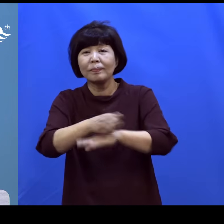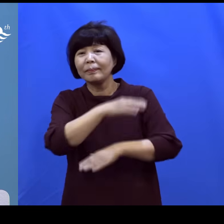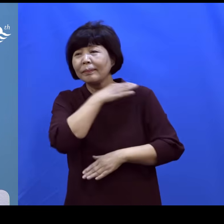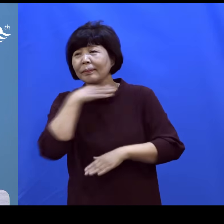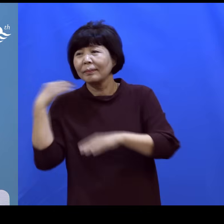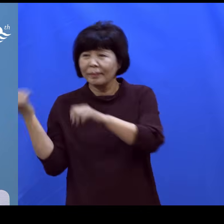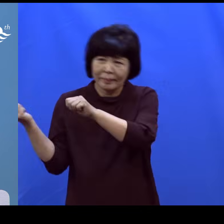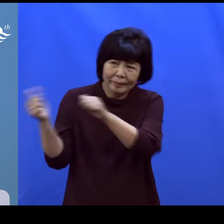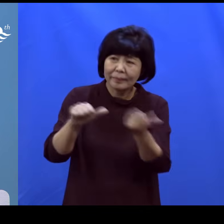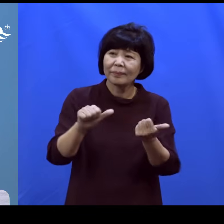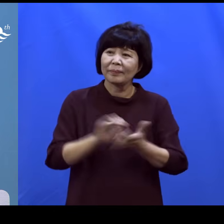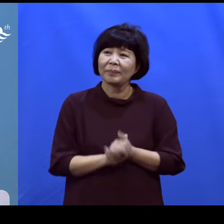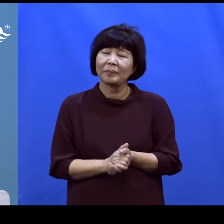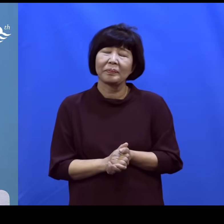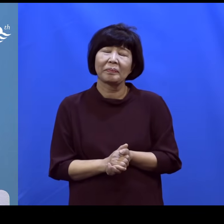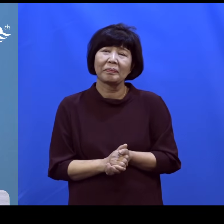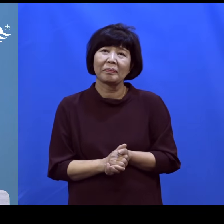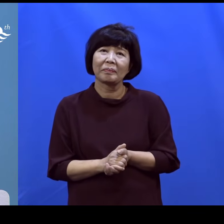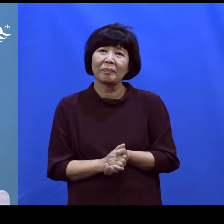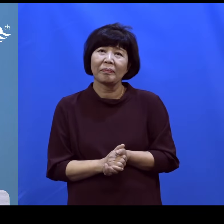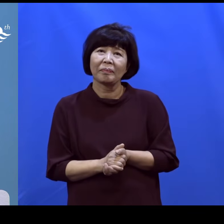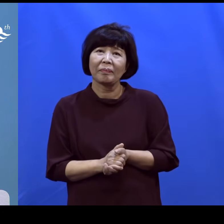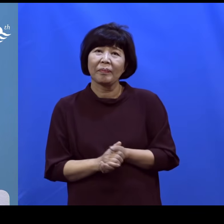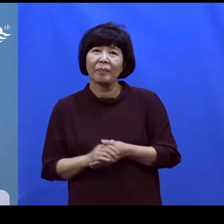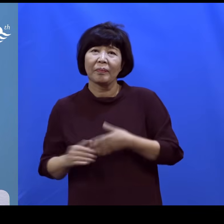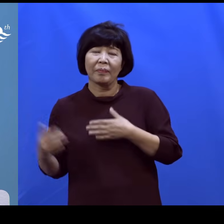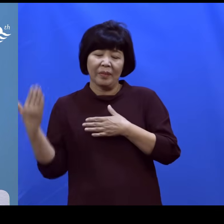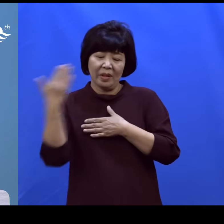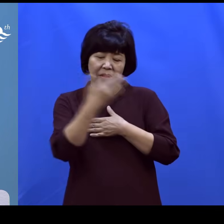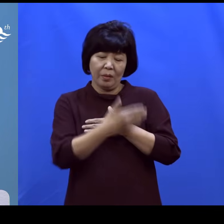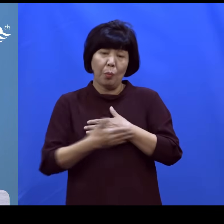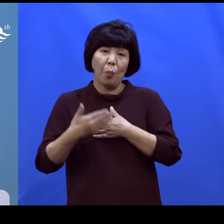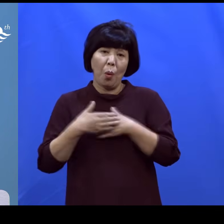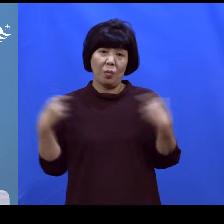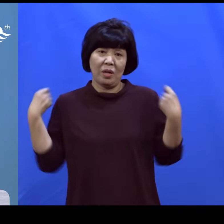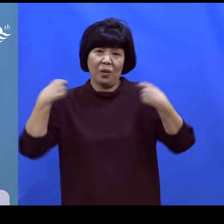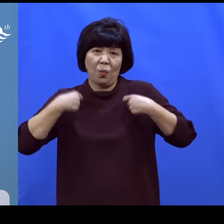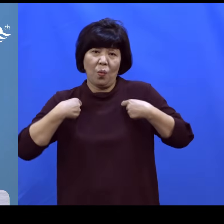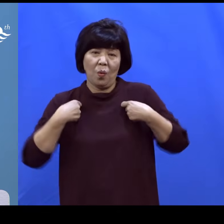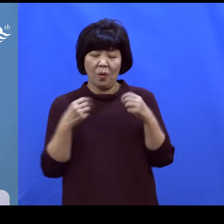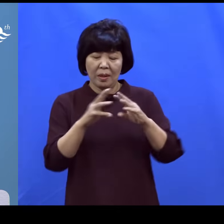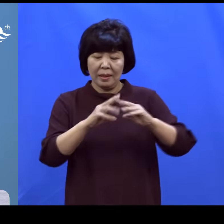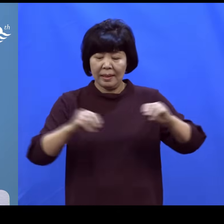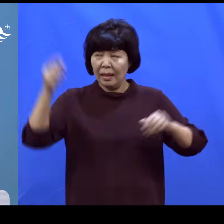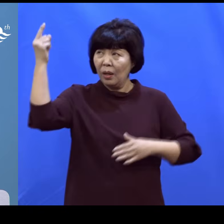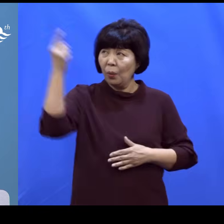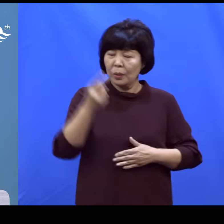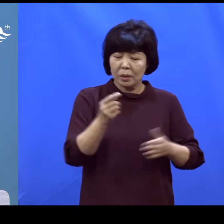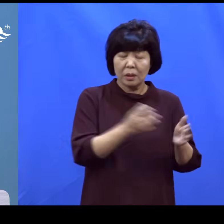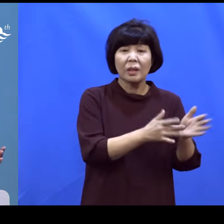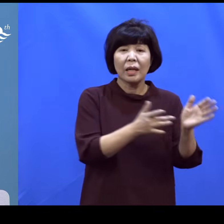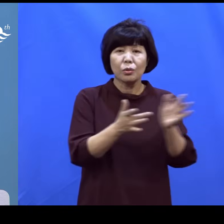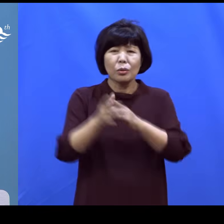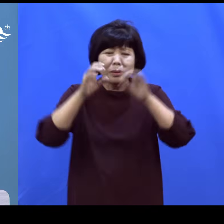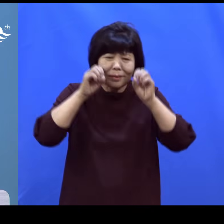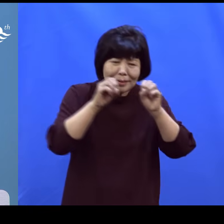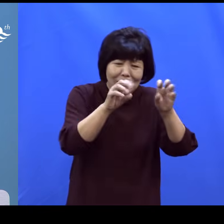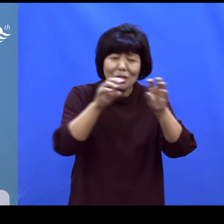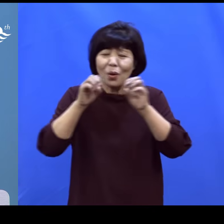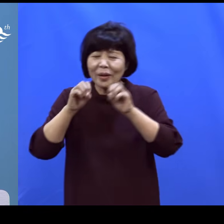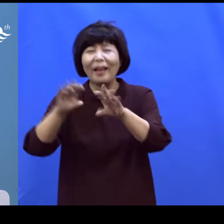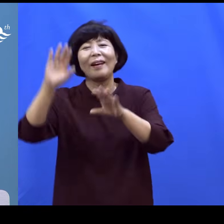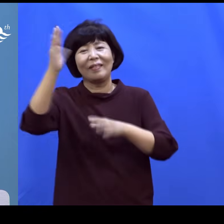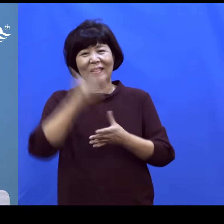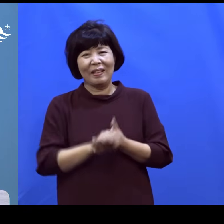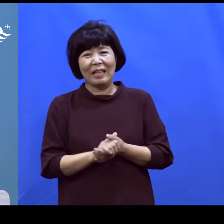여기에 있어요. 육신을 입고 이 땅에 오신 예수를 세상에 알리는 일이에요. 여러분, 세상은 아직도